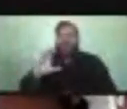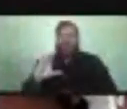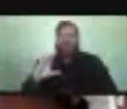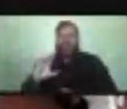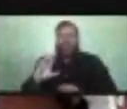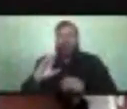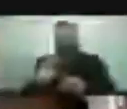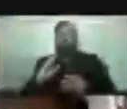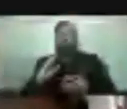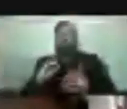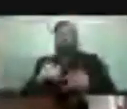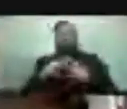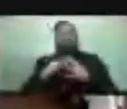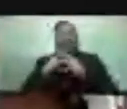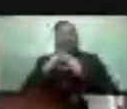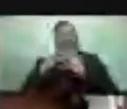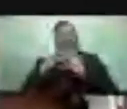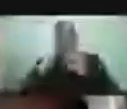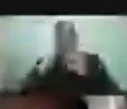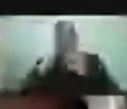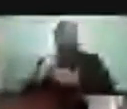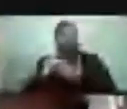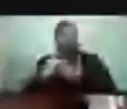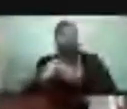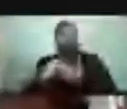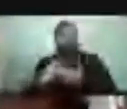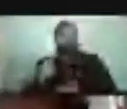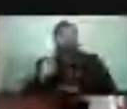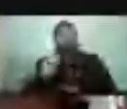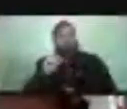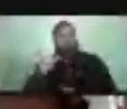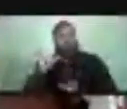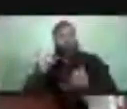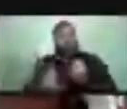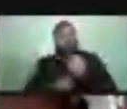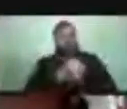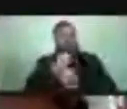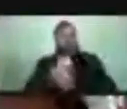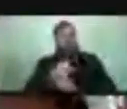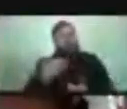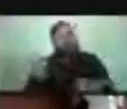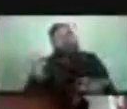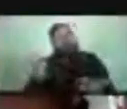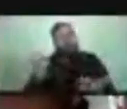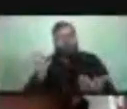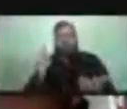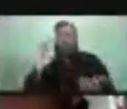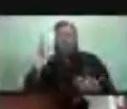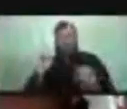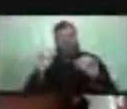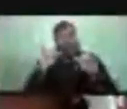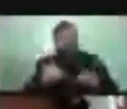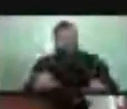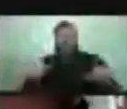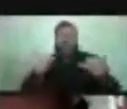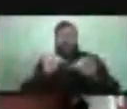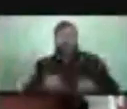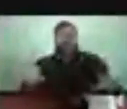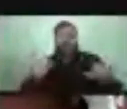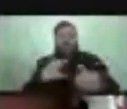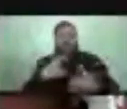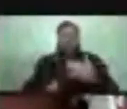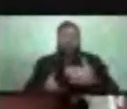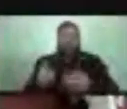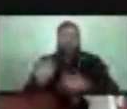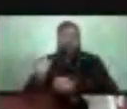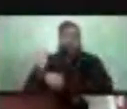CDC. Kwa hivyo huo ndio mwongozo ambao tutakuwa tukifuata kwa sasa, na ni mwongozo ule ule tunapokuja